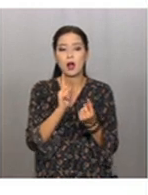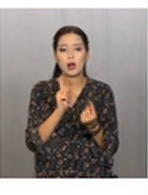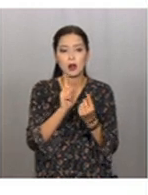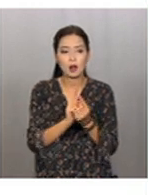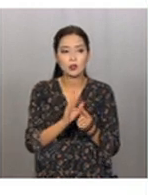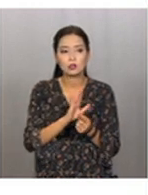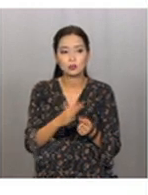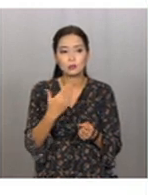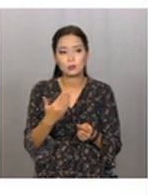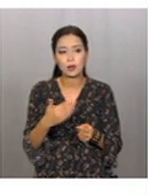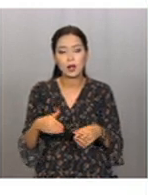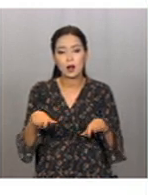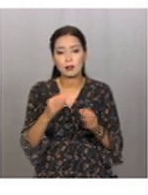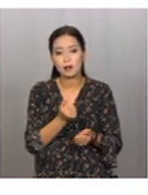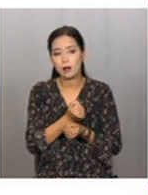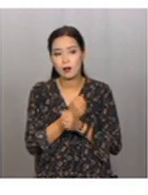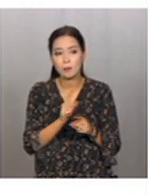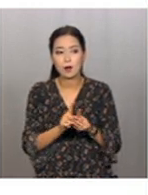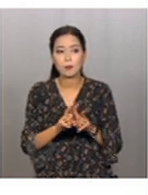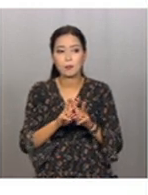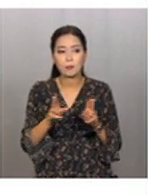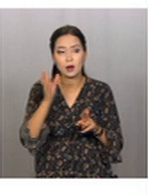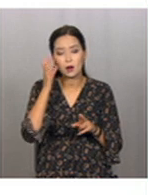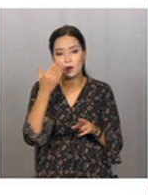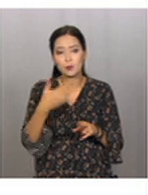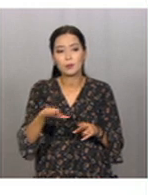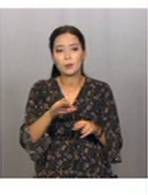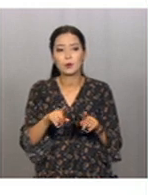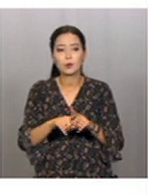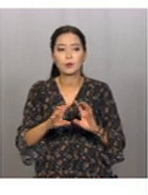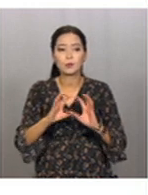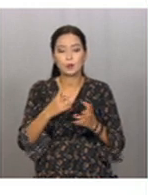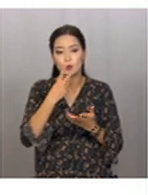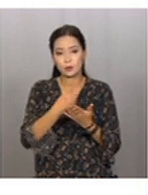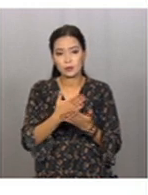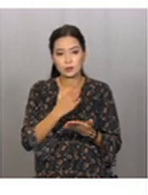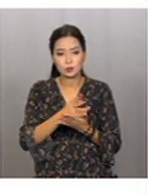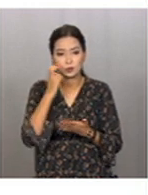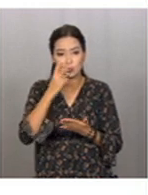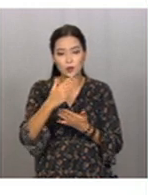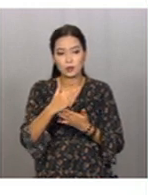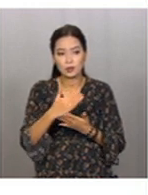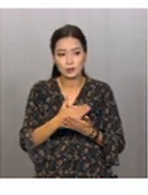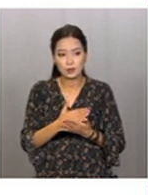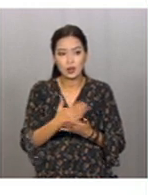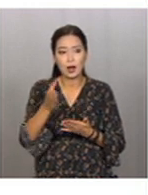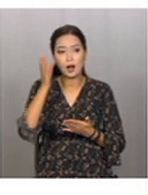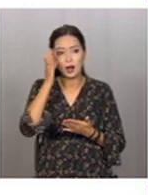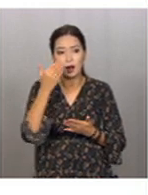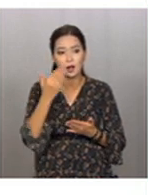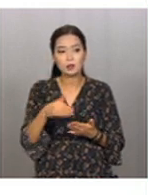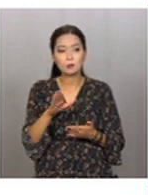деп, сараның қабылдауына разы болмаған Біржан ренішін білдіреді. Ғаламға мәшқұр болдым, өлең